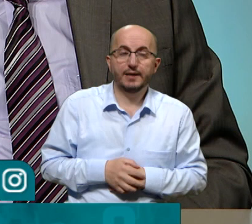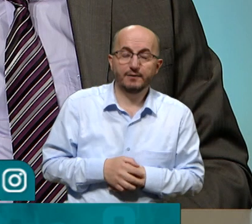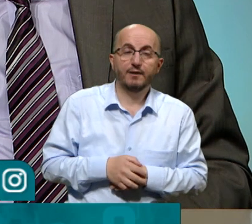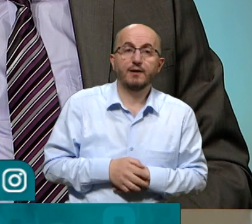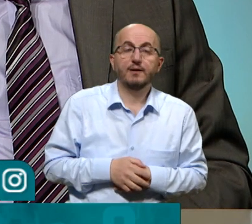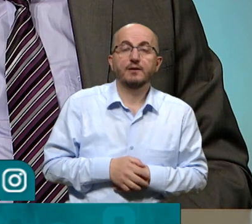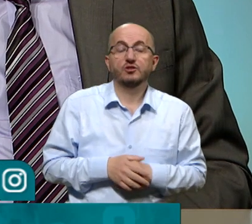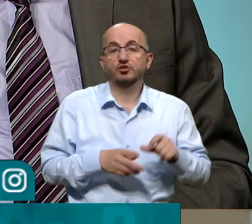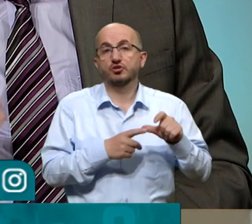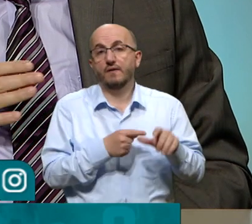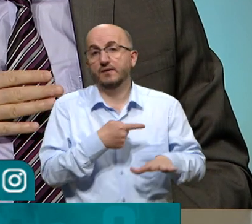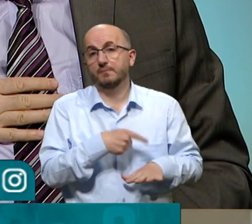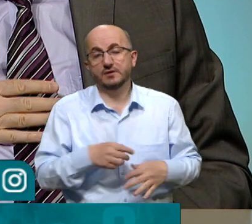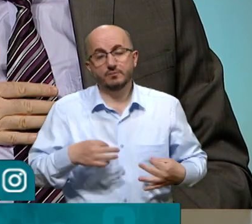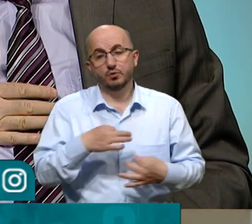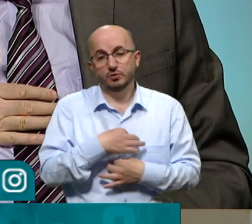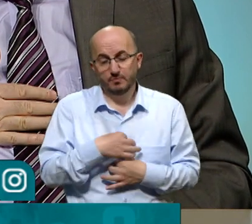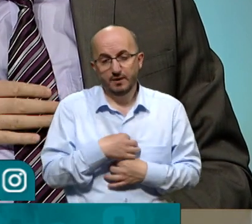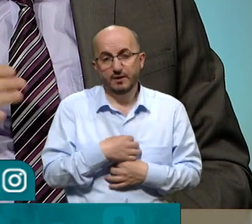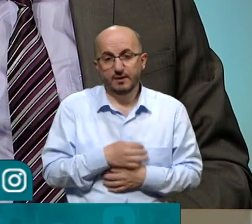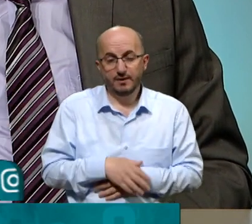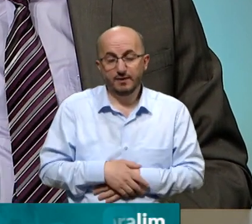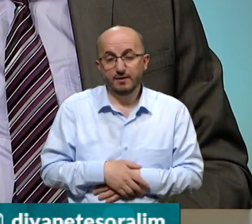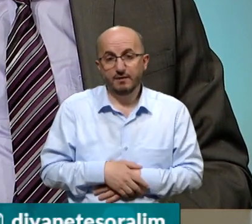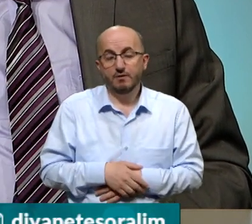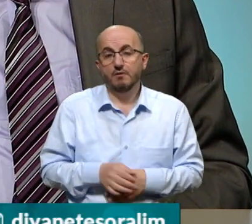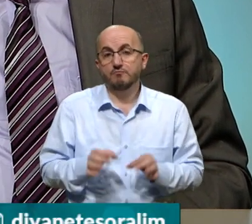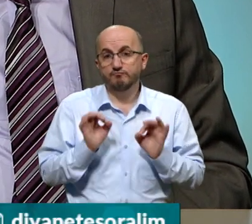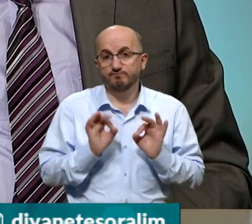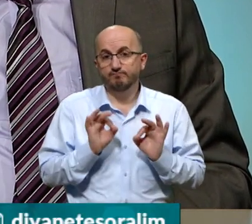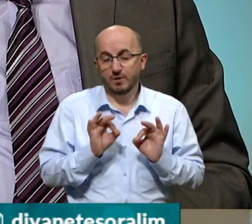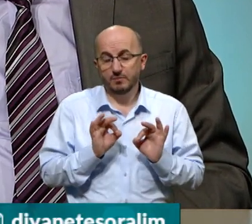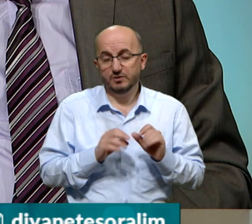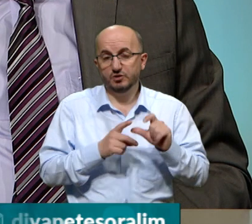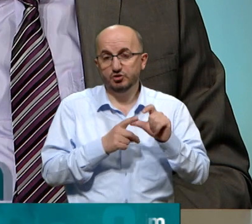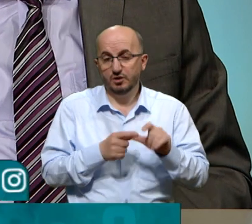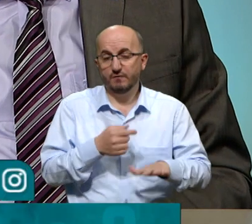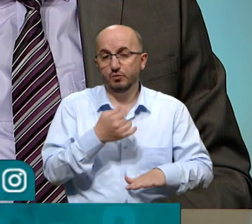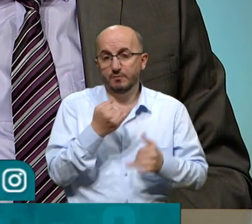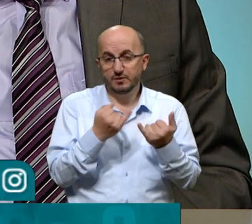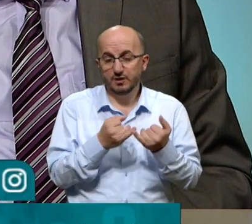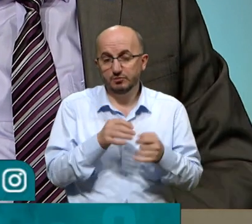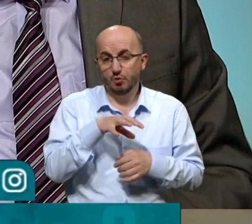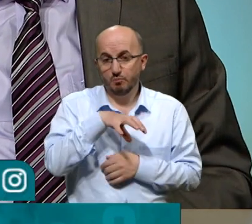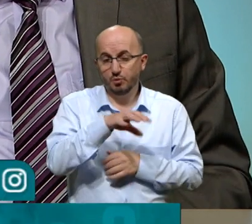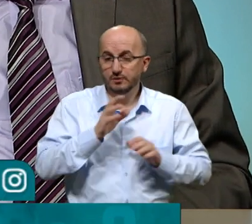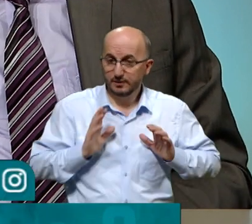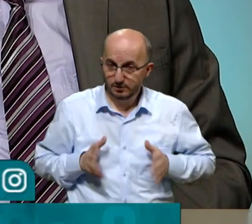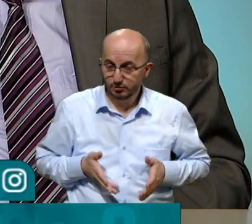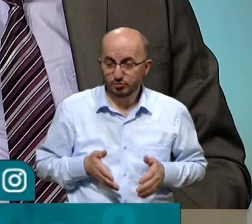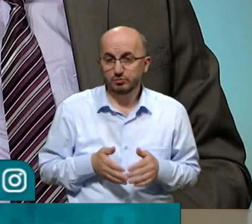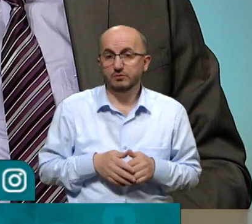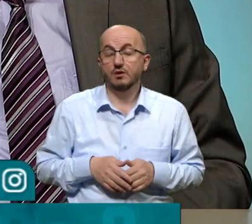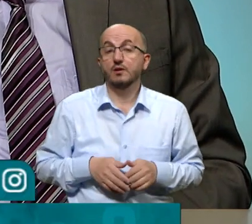nabiz Şafi mezhebine hürmeten onlara hürmeten Elbette ki Şafi olan bir kardeşimiz o bölgede özellikle kılmıyorsa